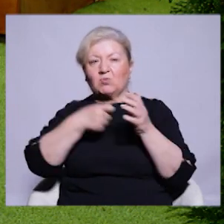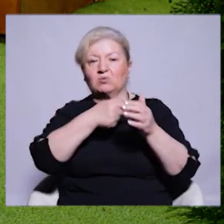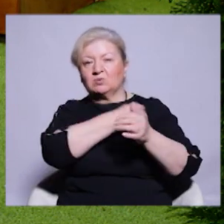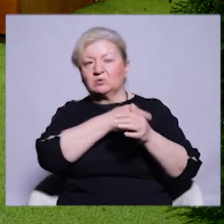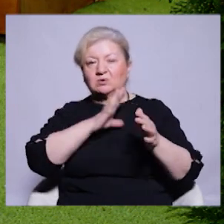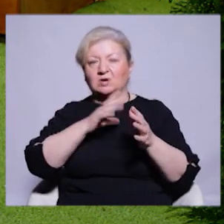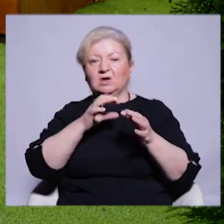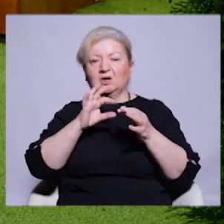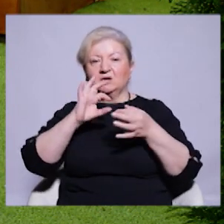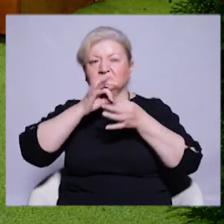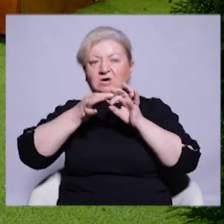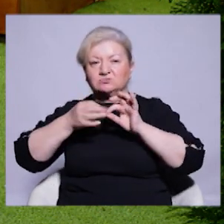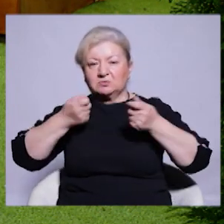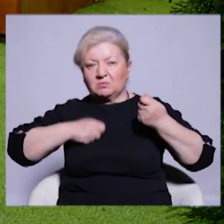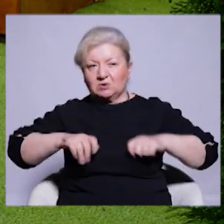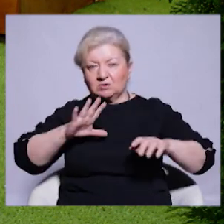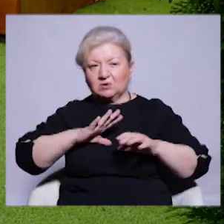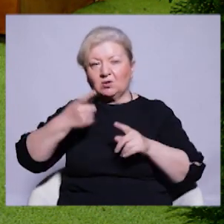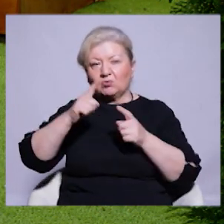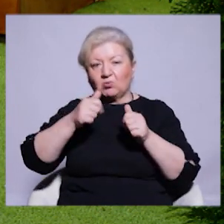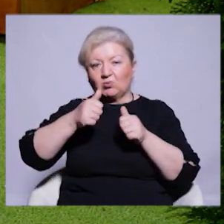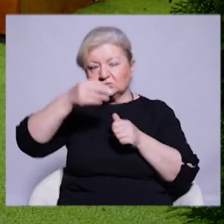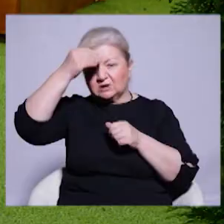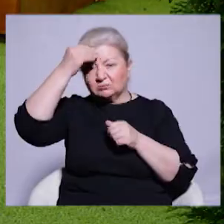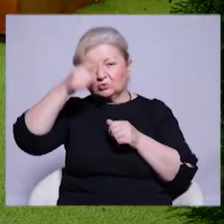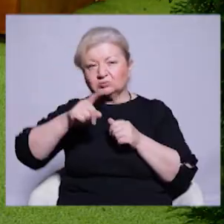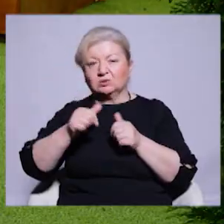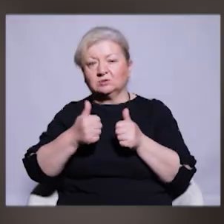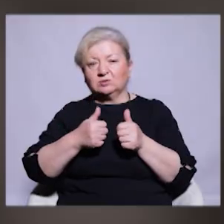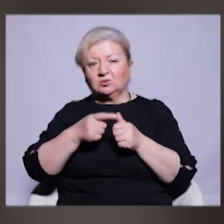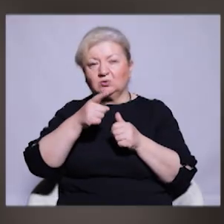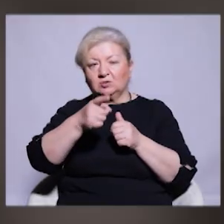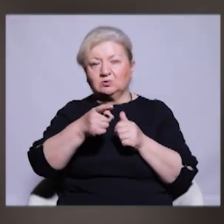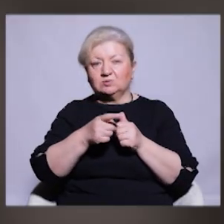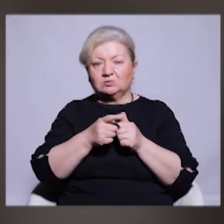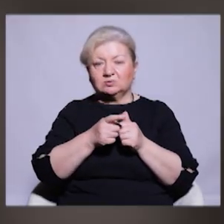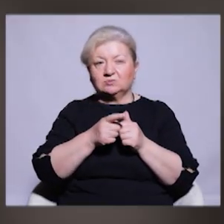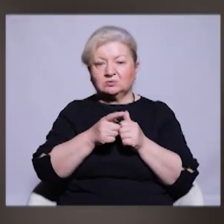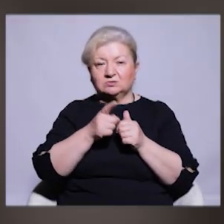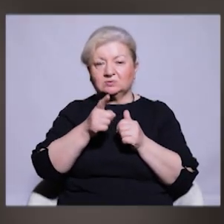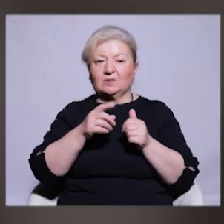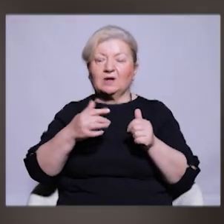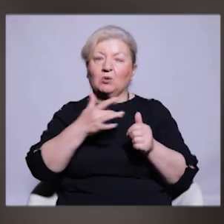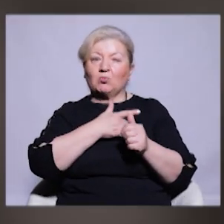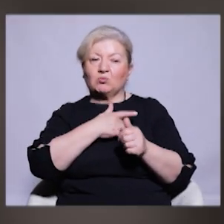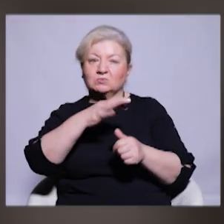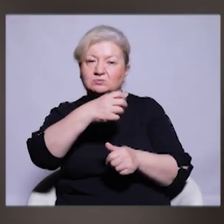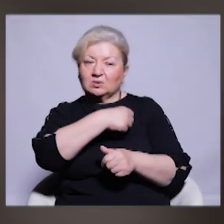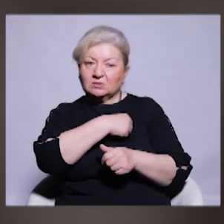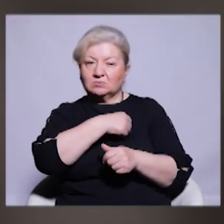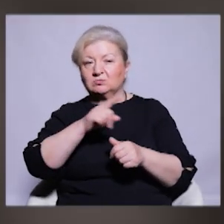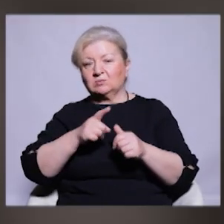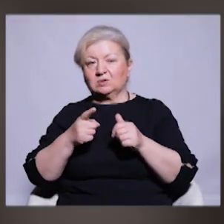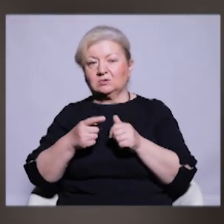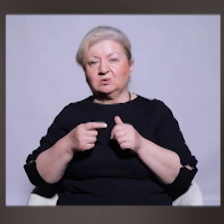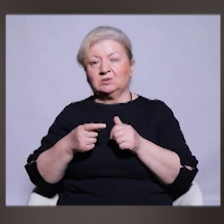რადგან ჯაჭვს პერანგი ქონდა გარღვეული. ახლა როგორ წარმოგიდგენიათ, როგორ წარმოგიდგენიათ, გულის მხარეს მოხდა ის არის,